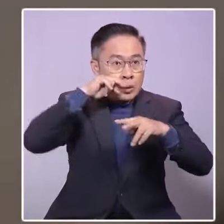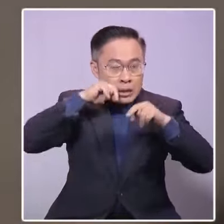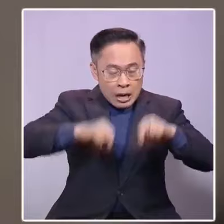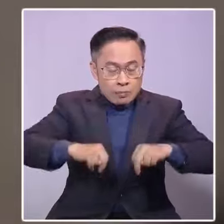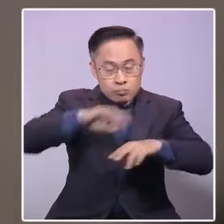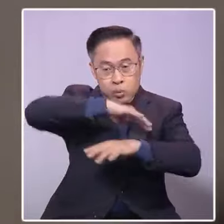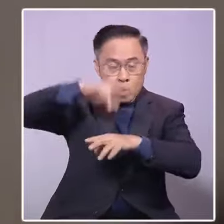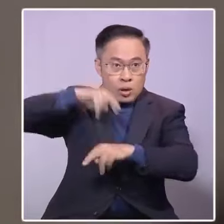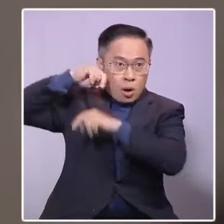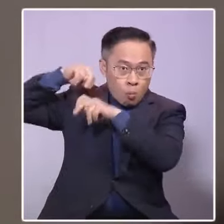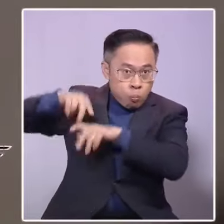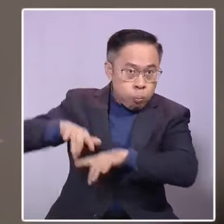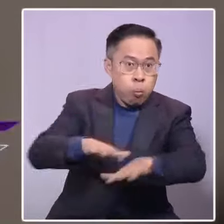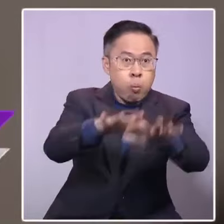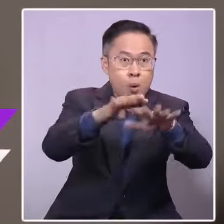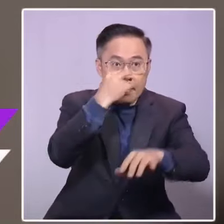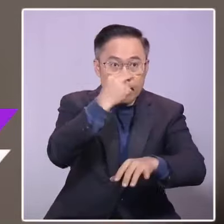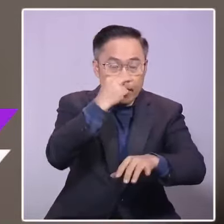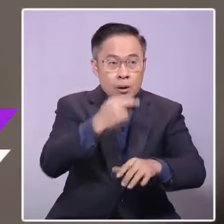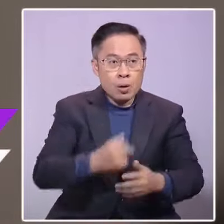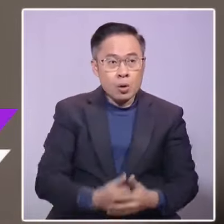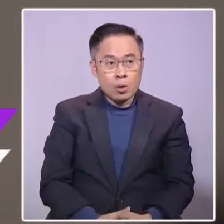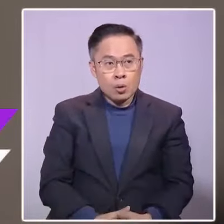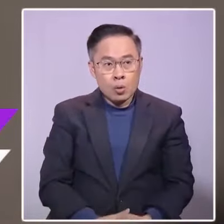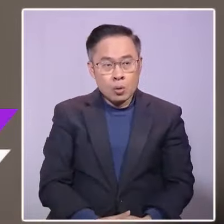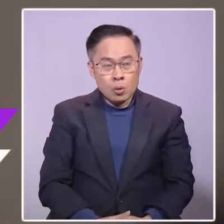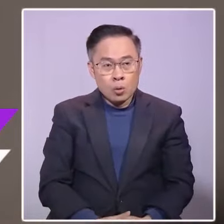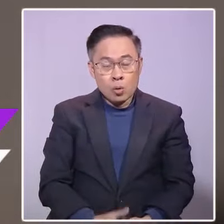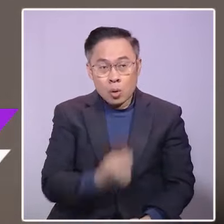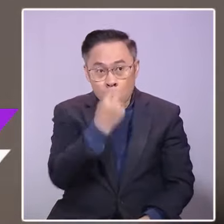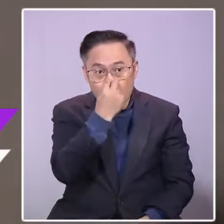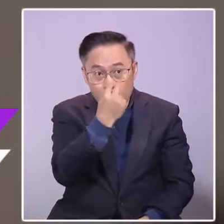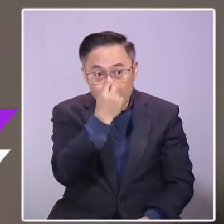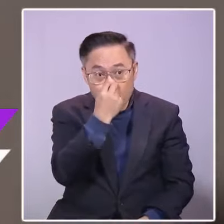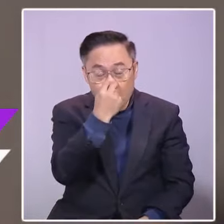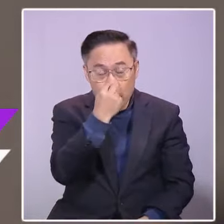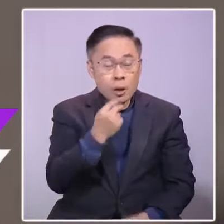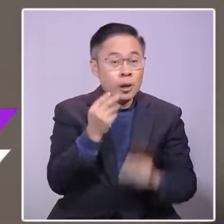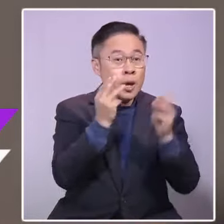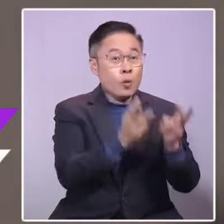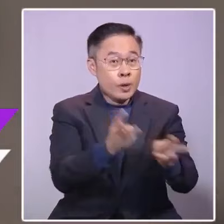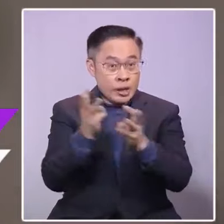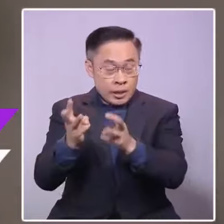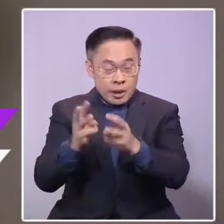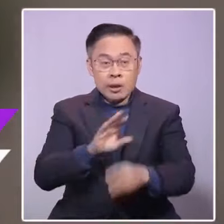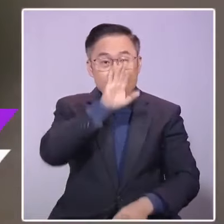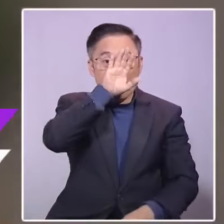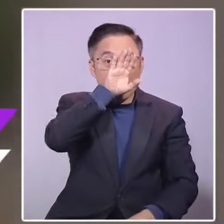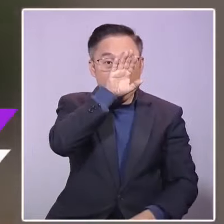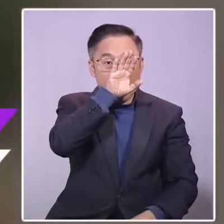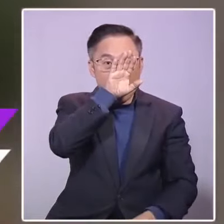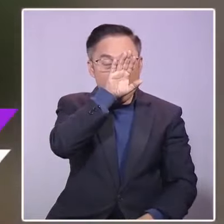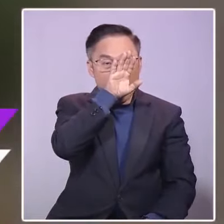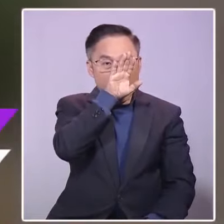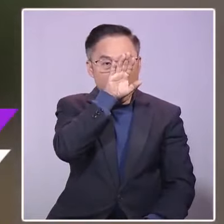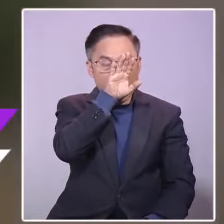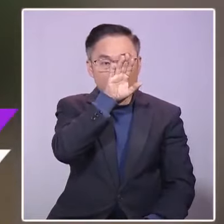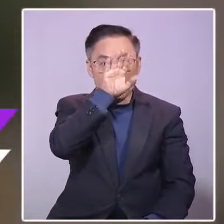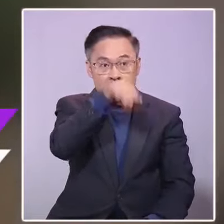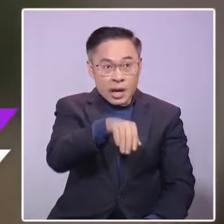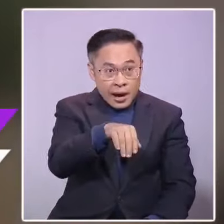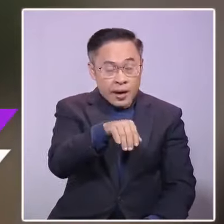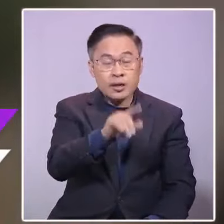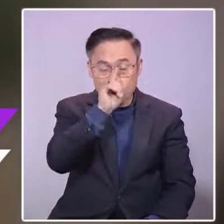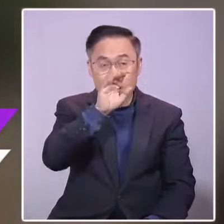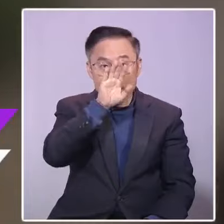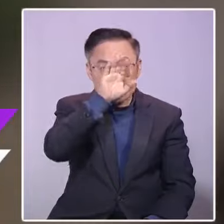ากด้วย ค่ะส่ วนเราจะสังเกตนะใช่ คือต้องใช้ช้างแล้วก็มีควานช้างบังคับลงไปในน้ำคือจะไปช่วยนักท่องเ